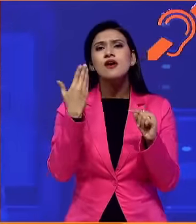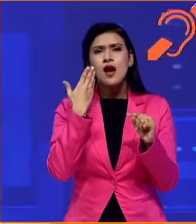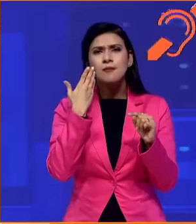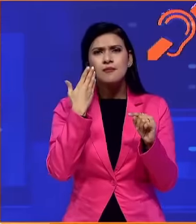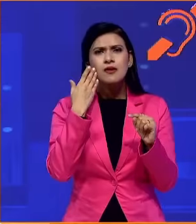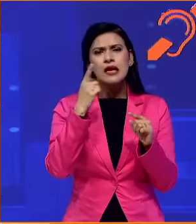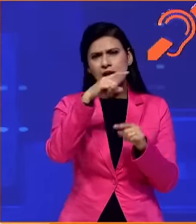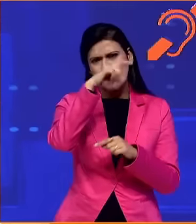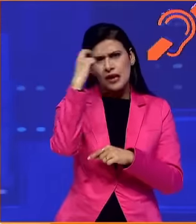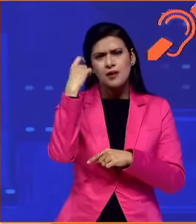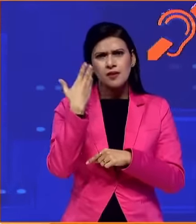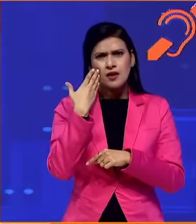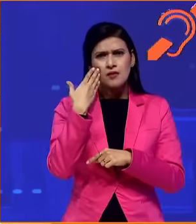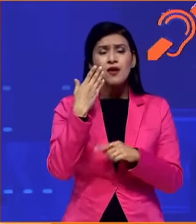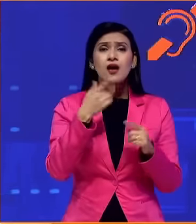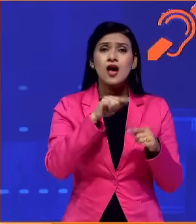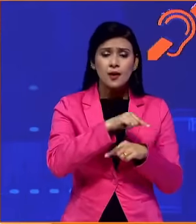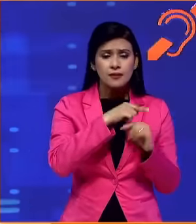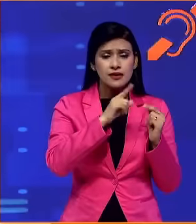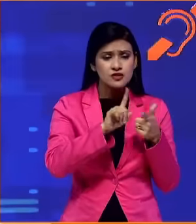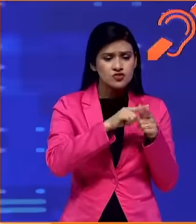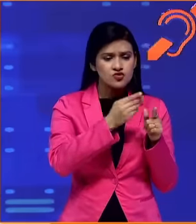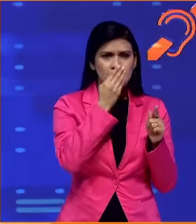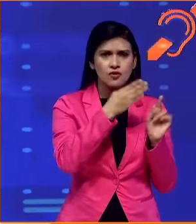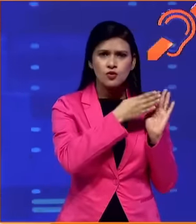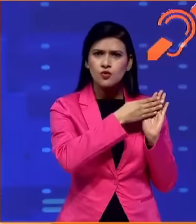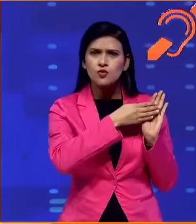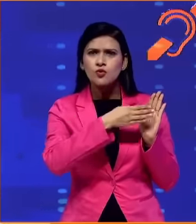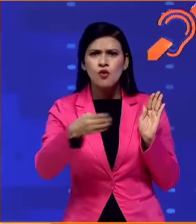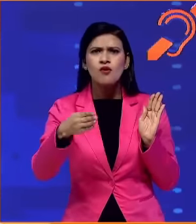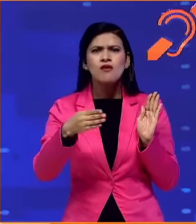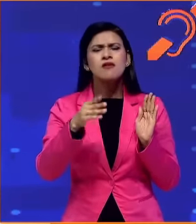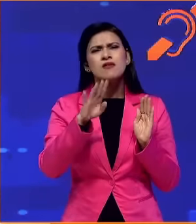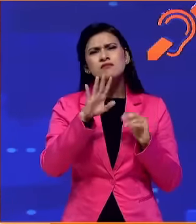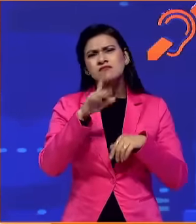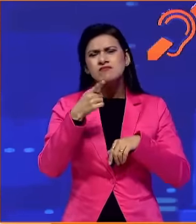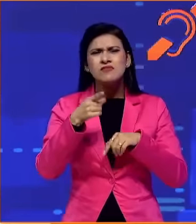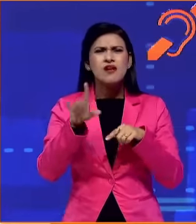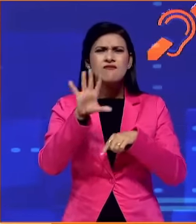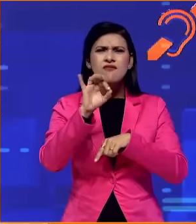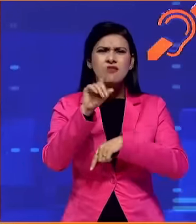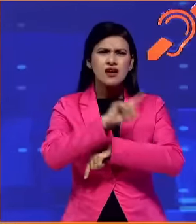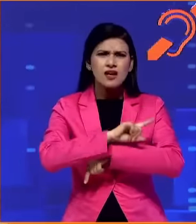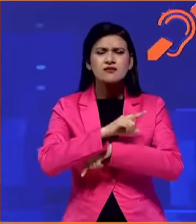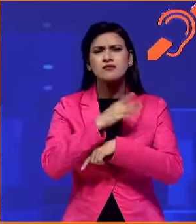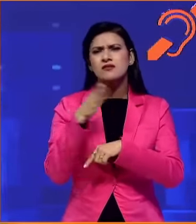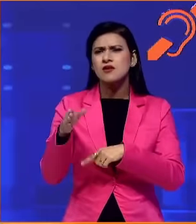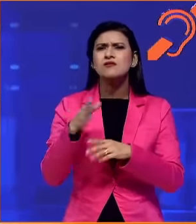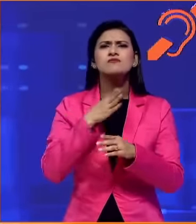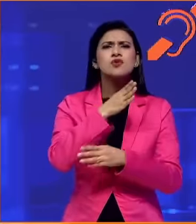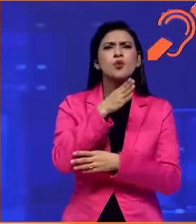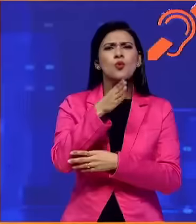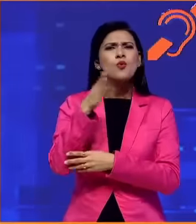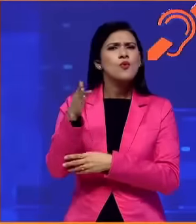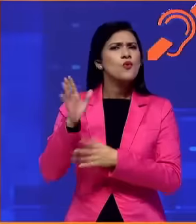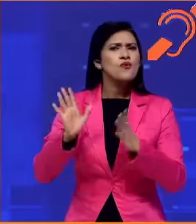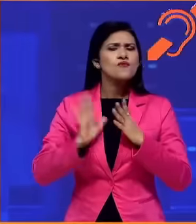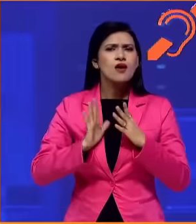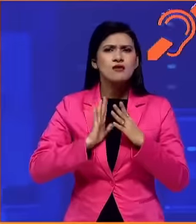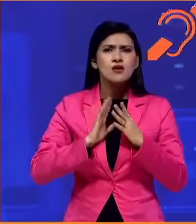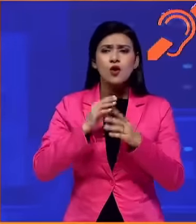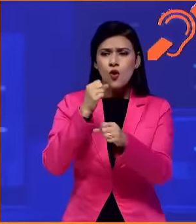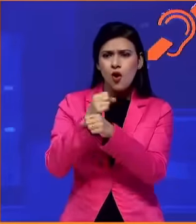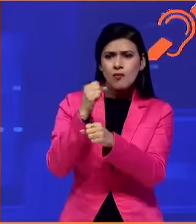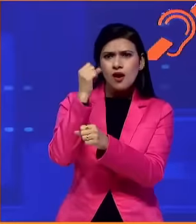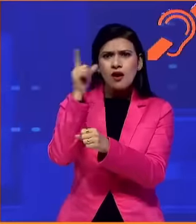अगरराहुलगांधीजीऔरसभीलोग जनवरीसेमार्चतक50-60दिनोंकेलिए इनमुद्दोंकोसंबोधितकरनेकेलिएबाहरनिकलें। सरकारकाध्यानइस